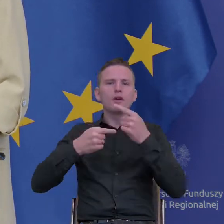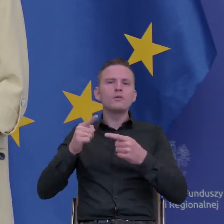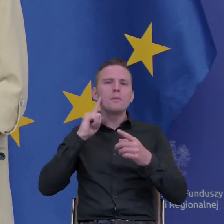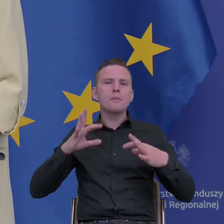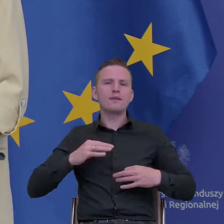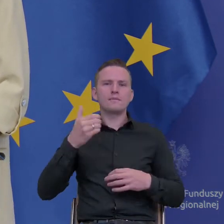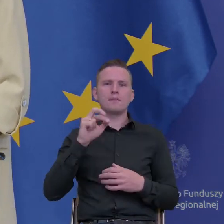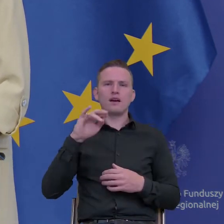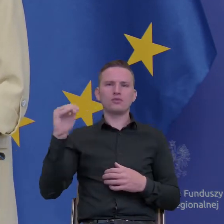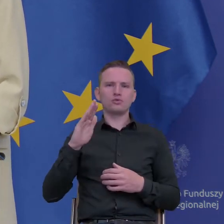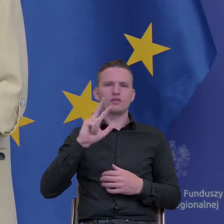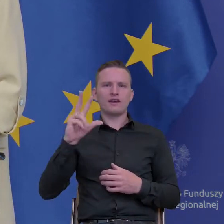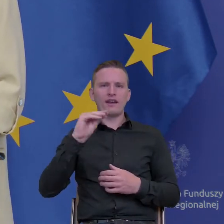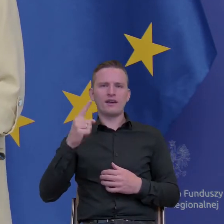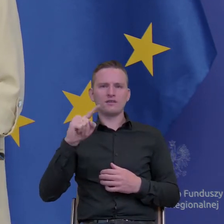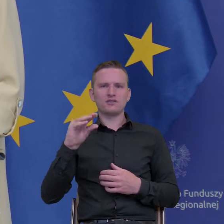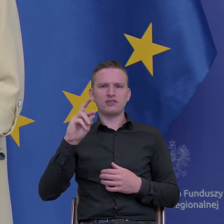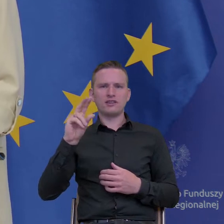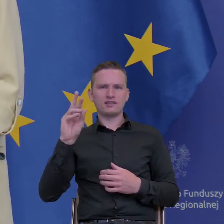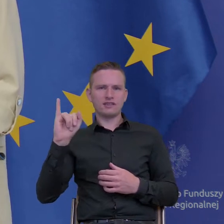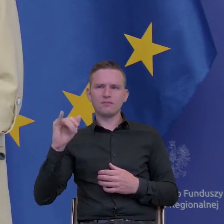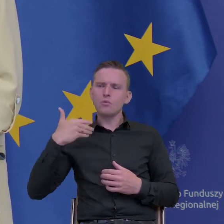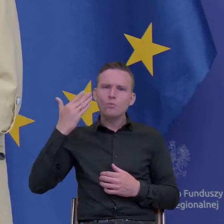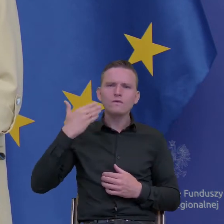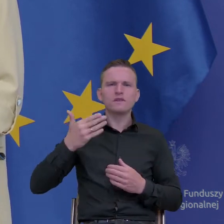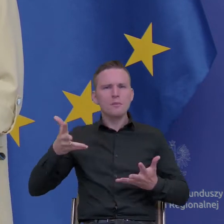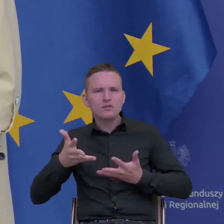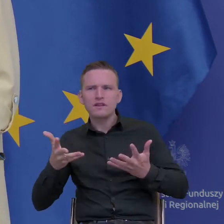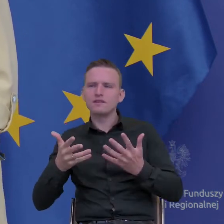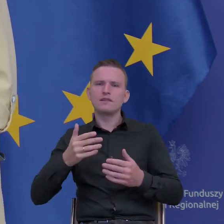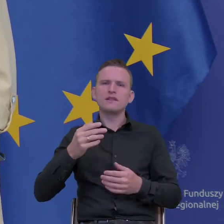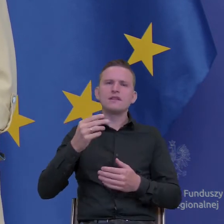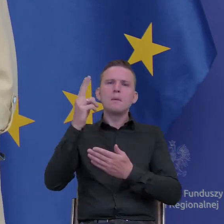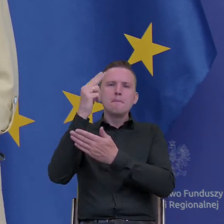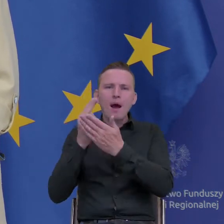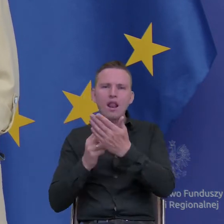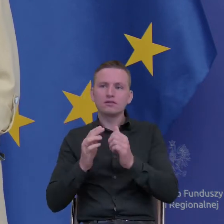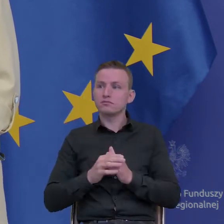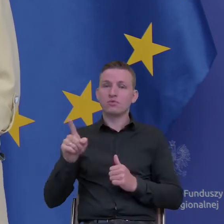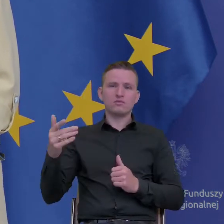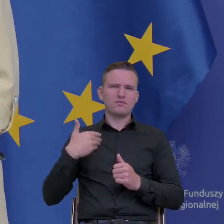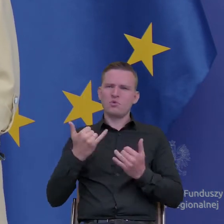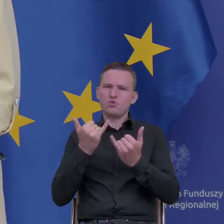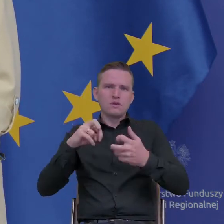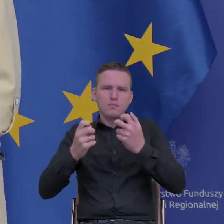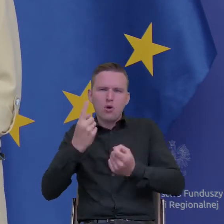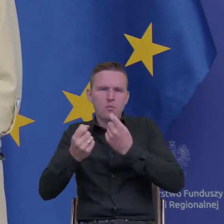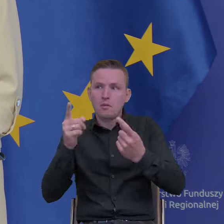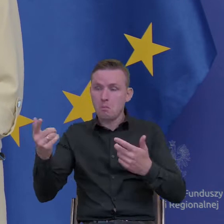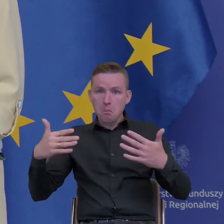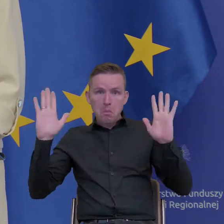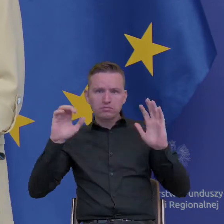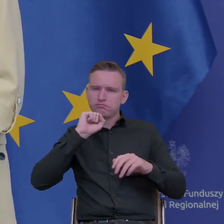Kędzierski, artysta, malarz, mówca motywacyjny. Pan Mariusz pomimo wielu przeciwności losu nigdy się nie poddał i teraz